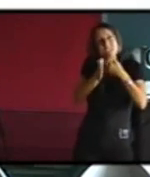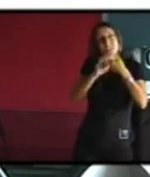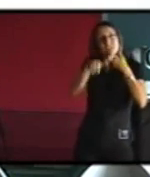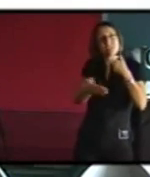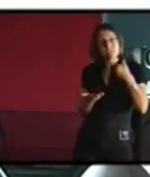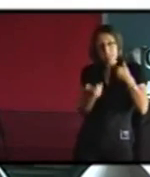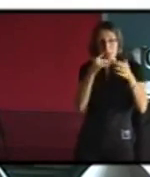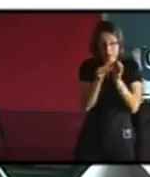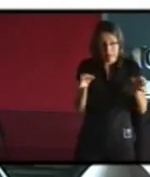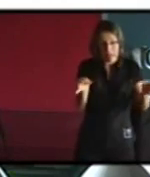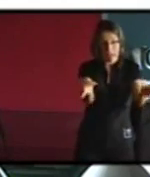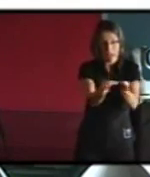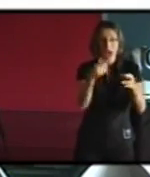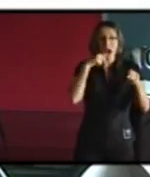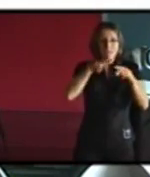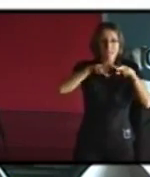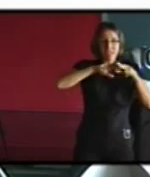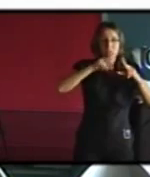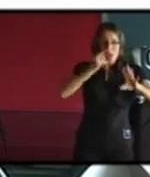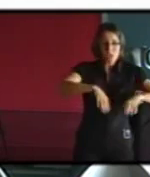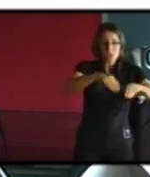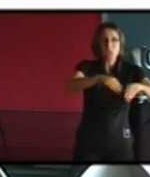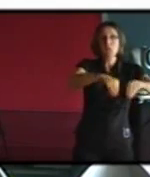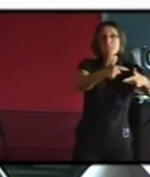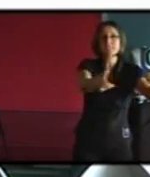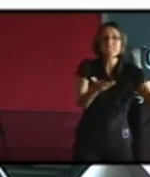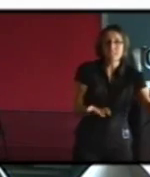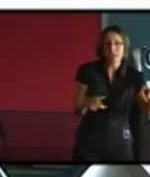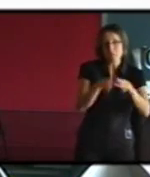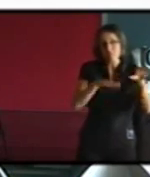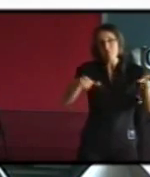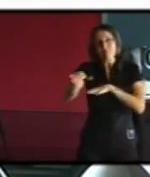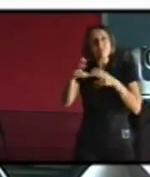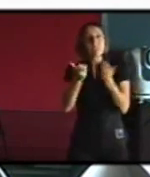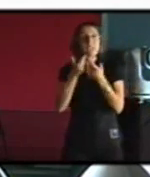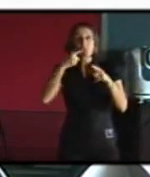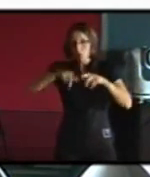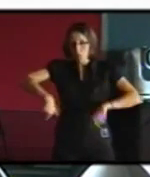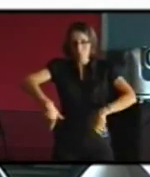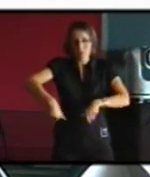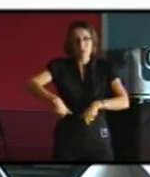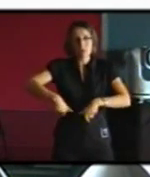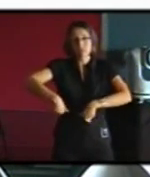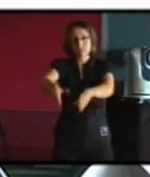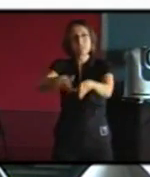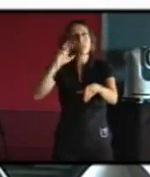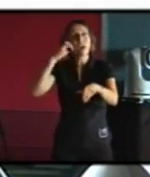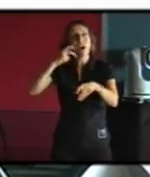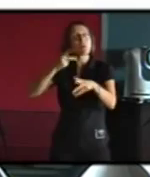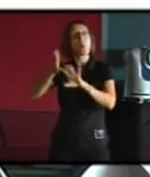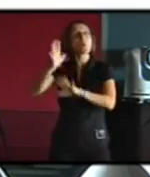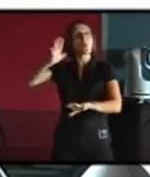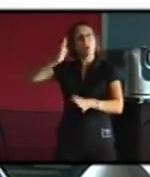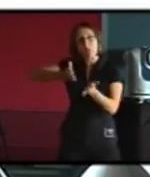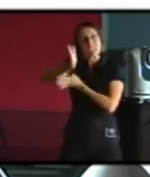qui a des terrains presque maraîchers aujourd'hui qui sont à côté. Il y a d'autres friches ferroviaires. Tout d'un coup, on peut tout à